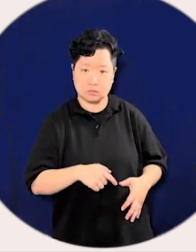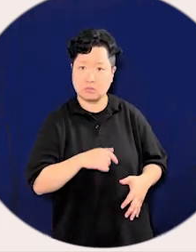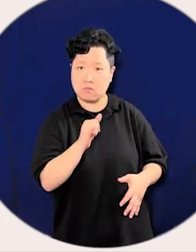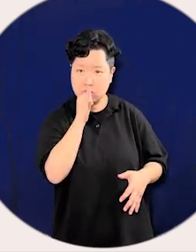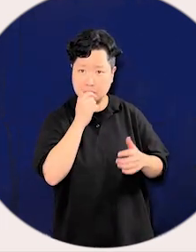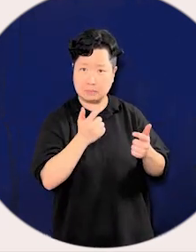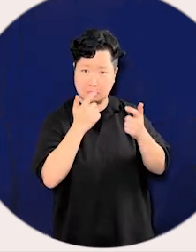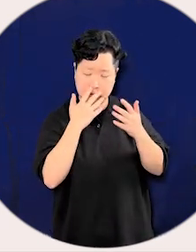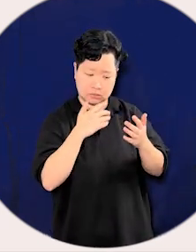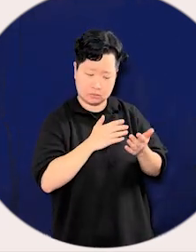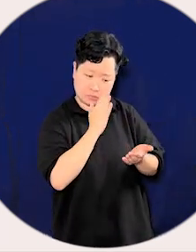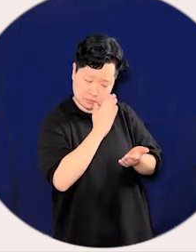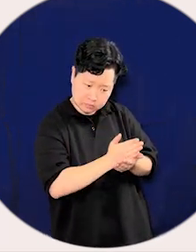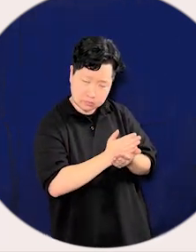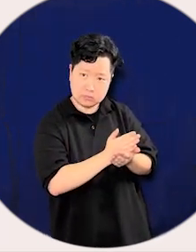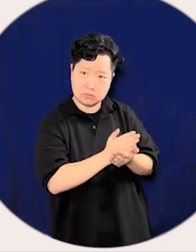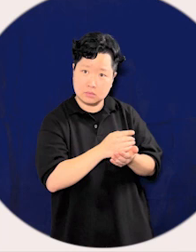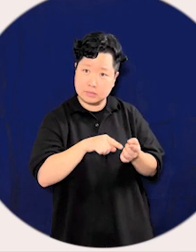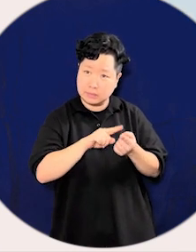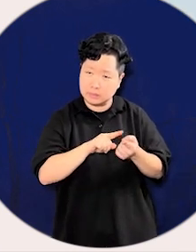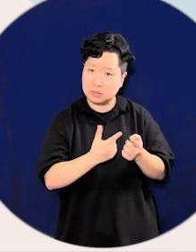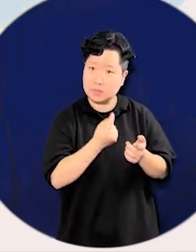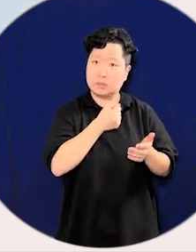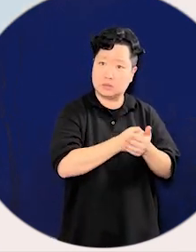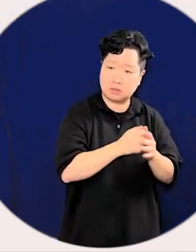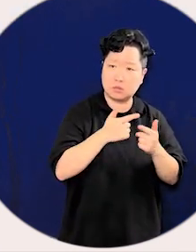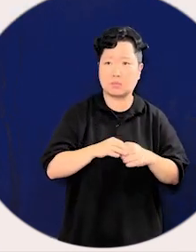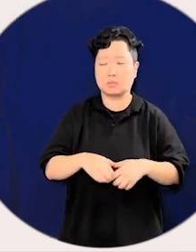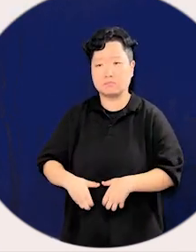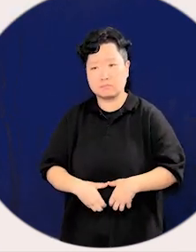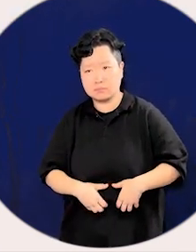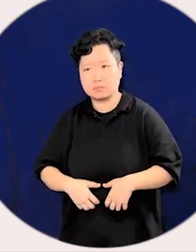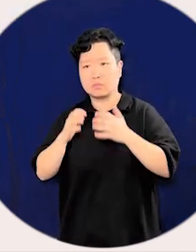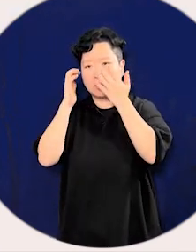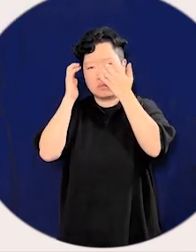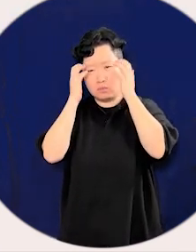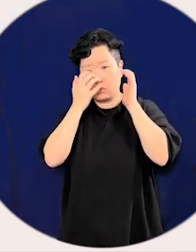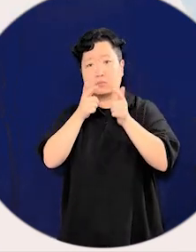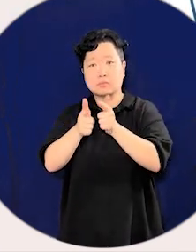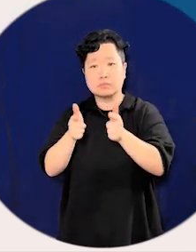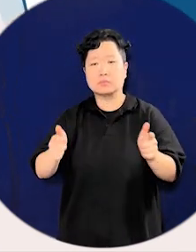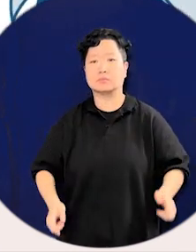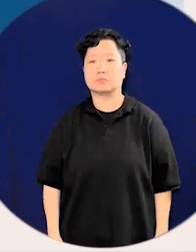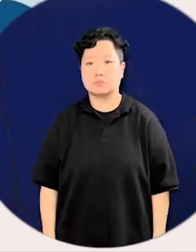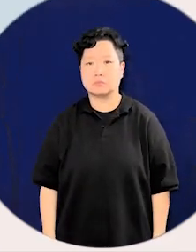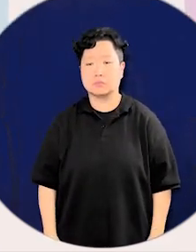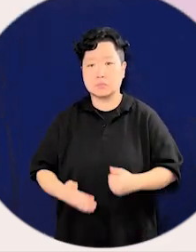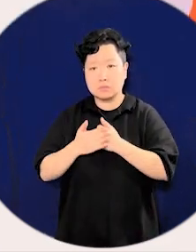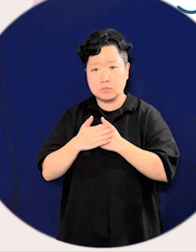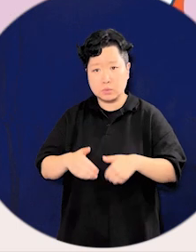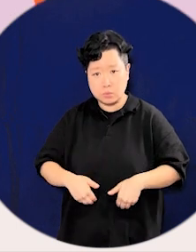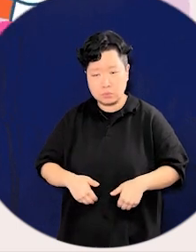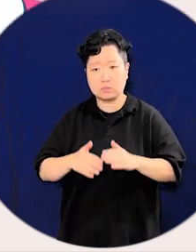임신을 확인하고 어떤 선택을 할지 때로는 그 결정이 간단할 수도 때로는 복잡할 수도 있습니다. 그